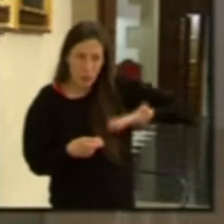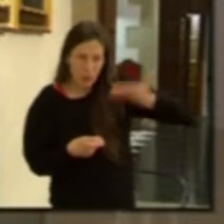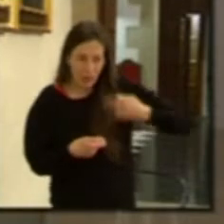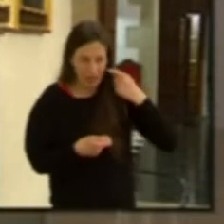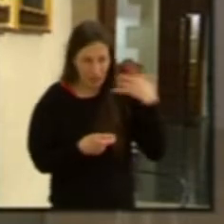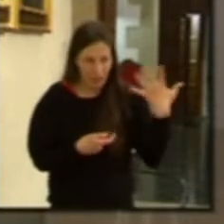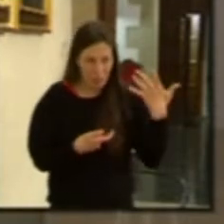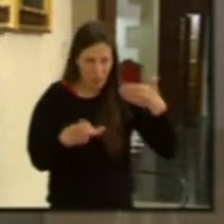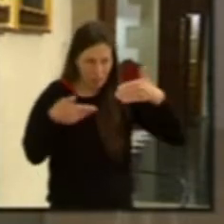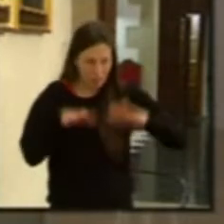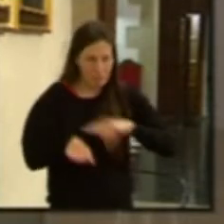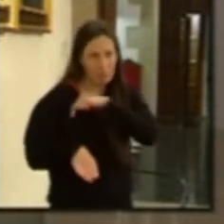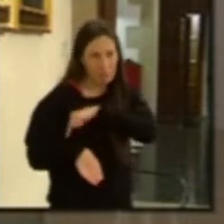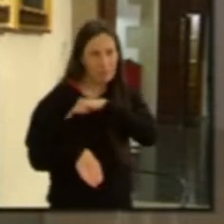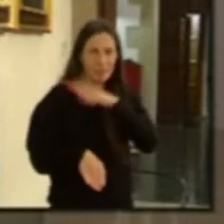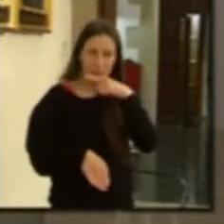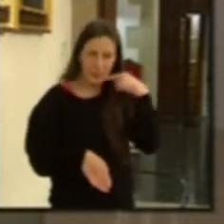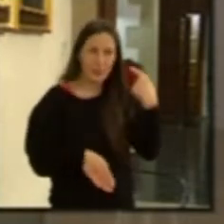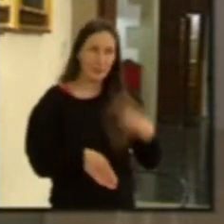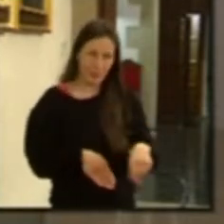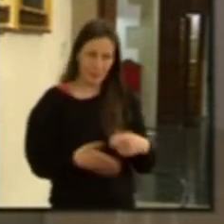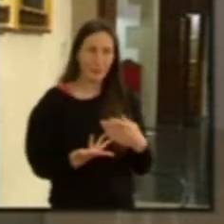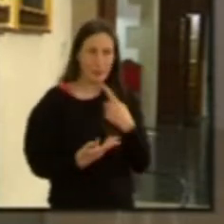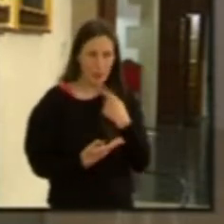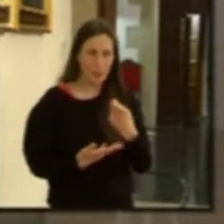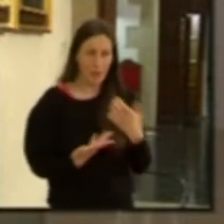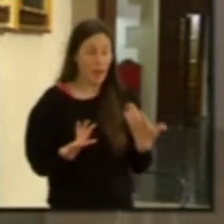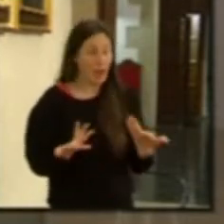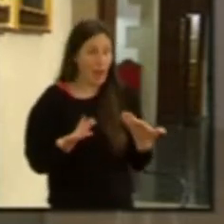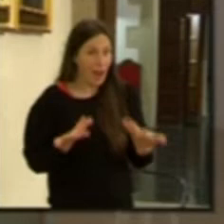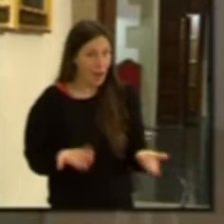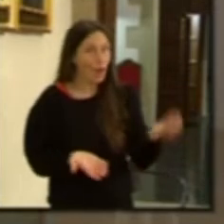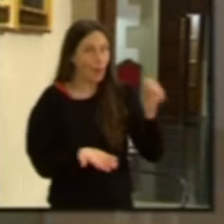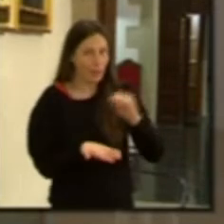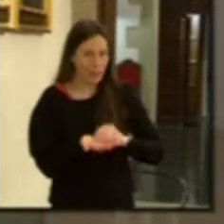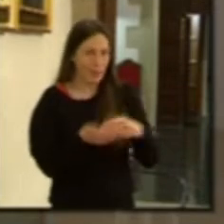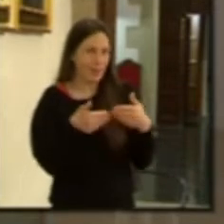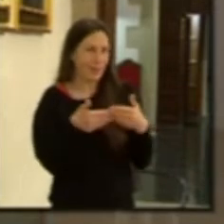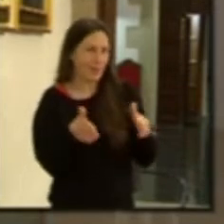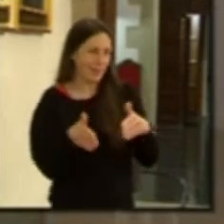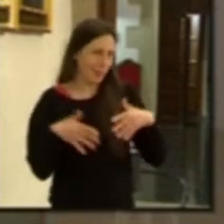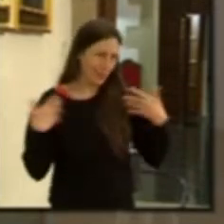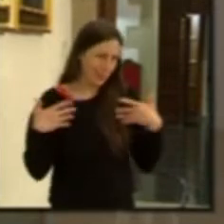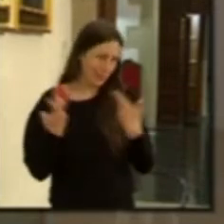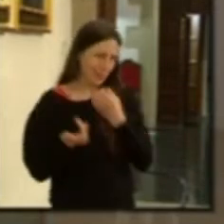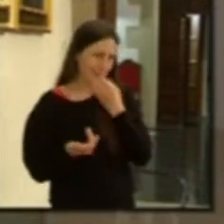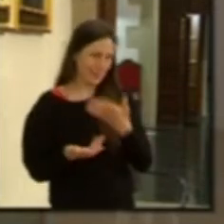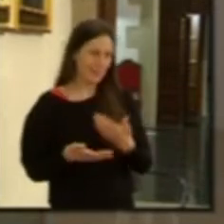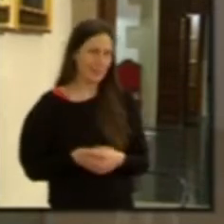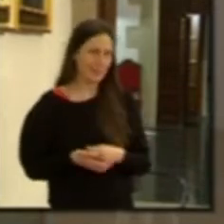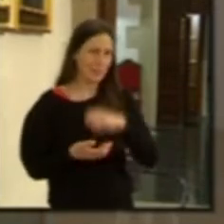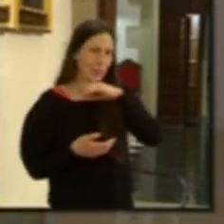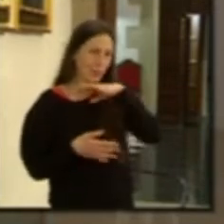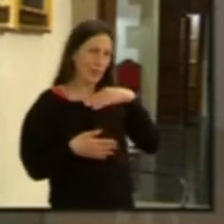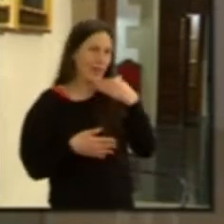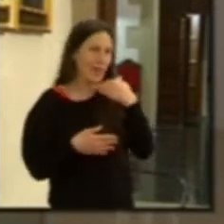nostra ciutat, veritablement doncs, va ser una decisió difícil. Per això que avui estem contents de poder ser aquí i poder tenir doncs,